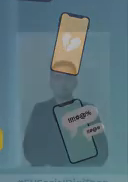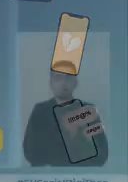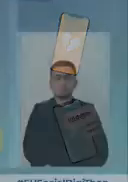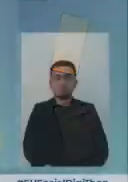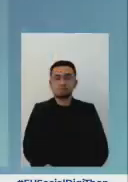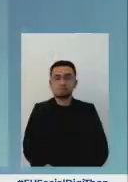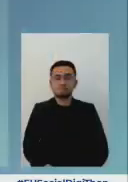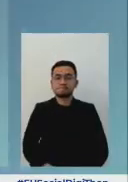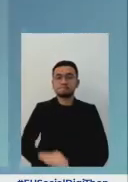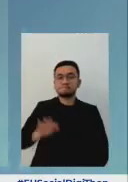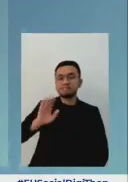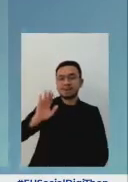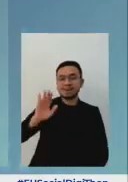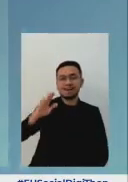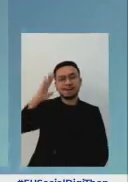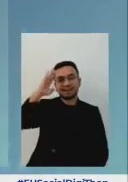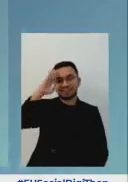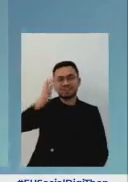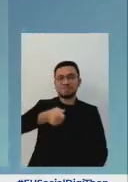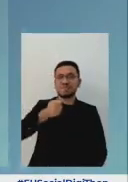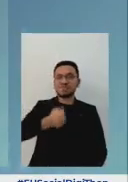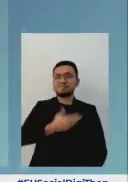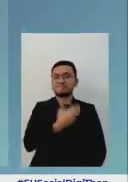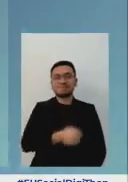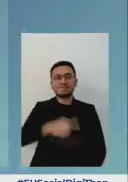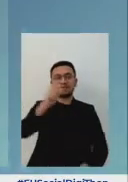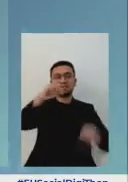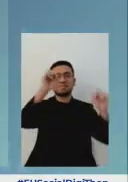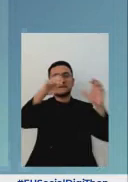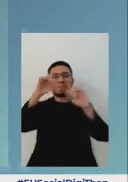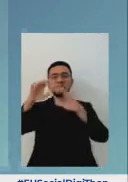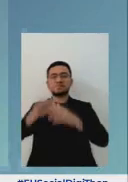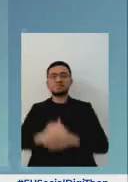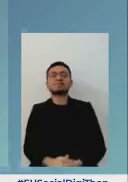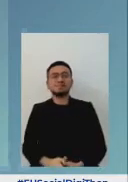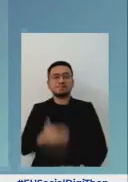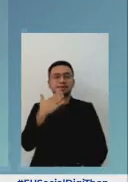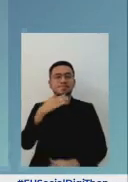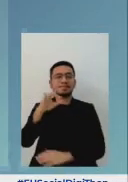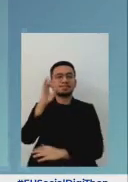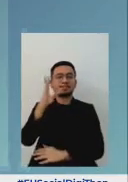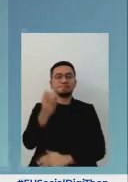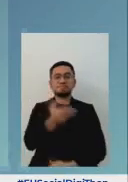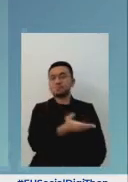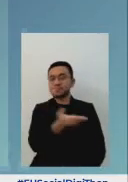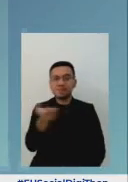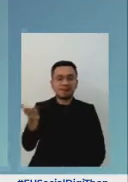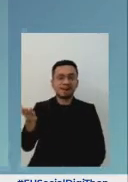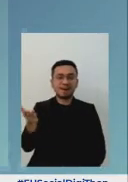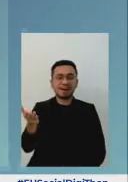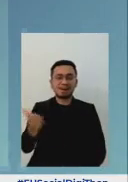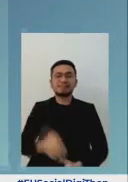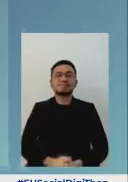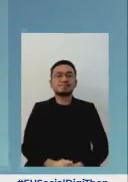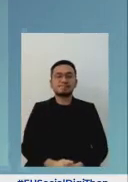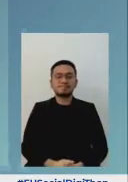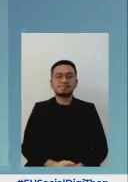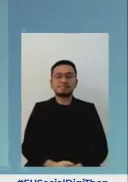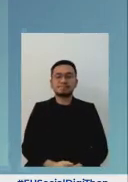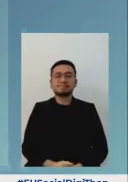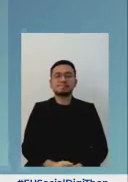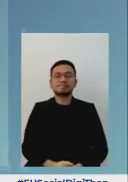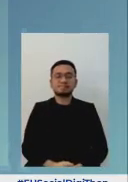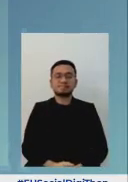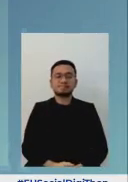Baik, Assalamualaikum warahmatullahi wabarakatuh. Selamat siang semua para peserta webinar hari ini. Senang rasanya